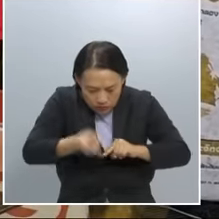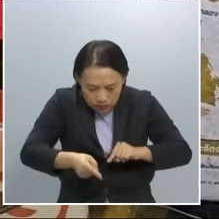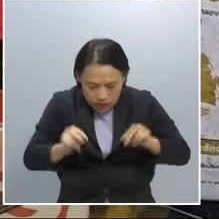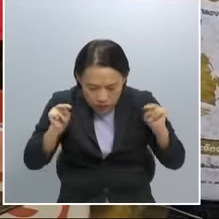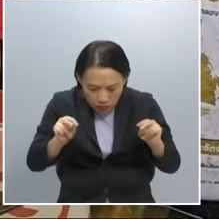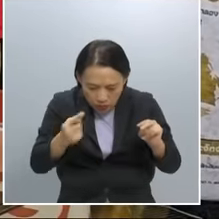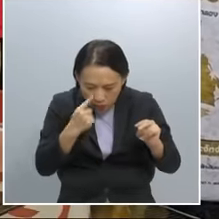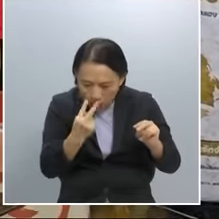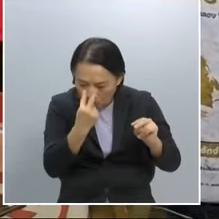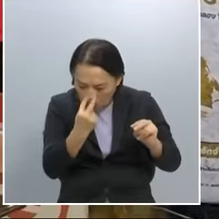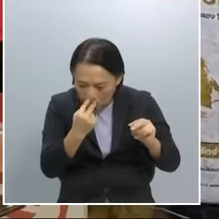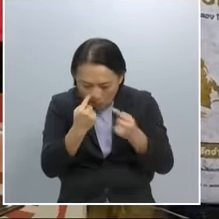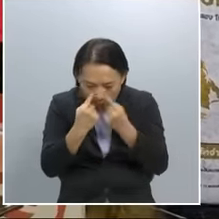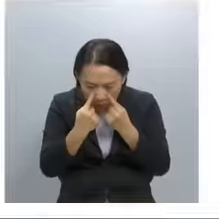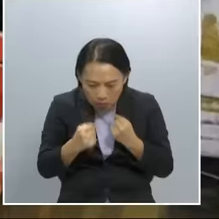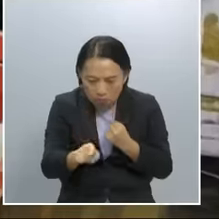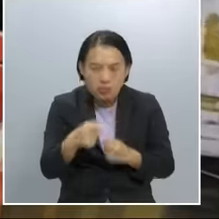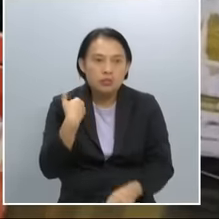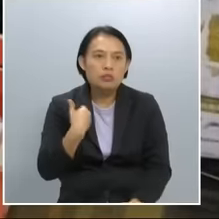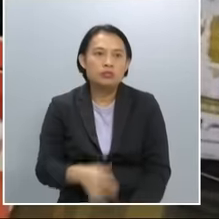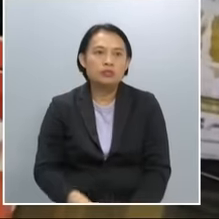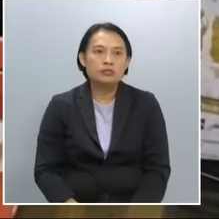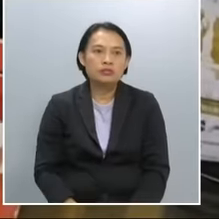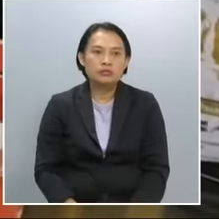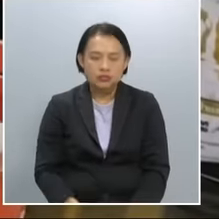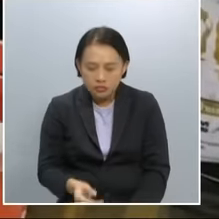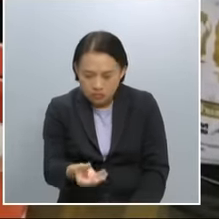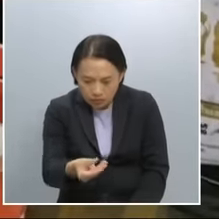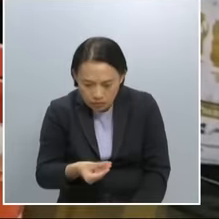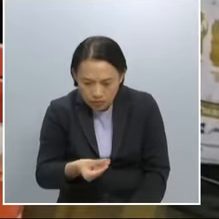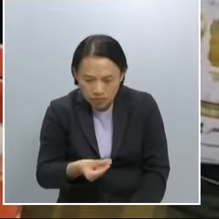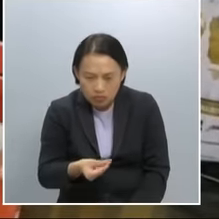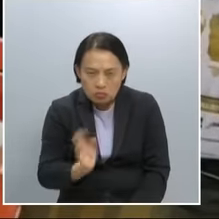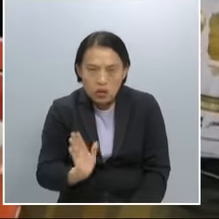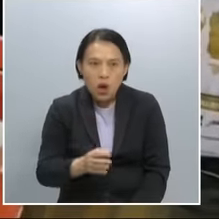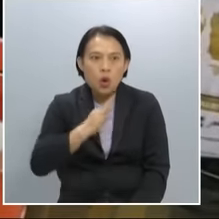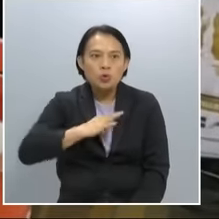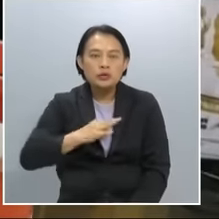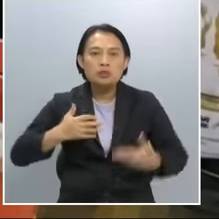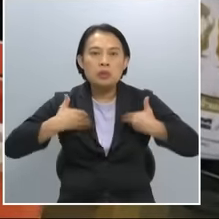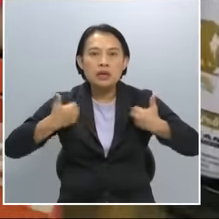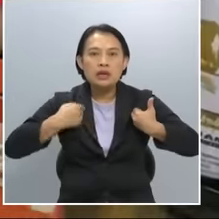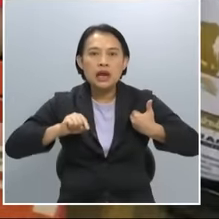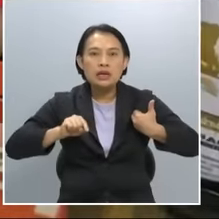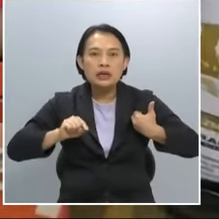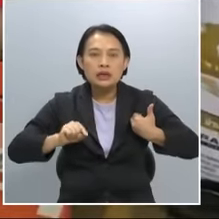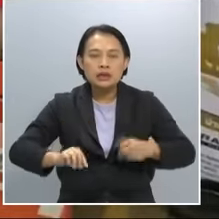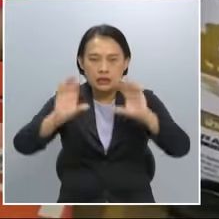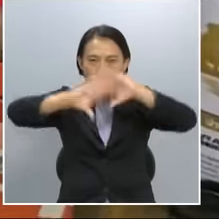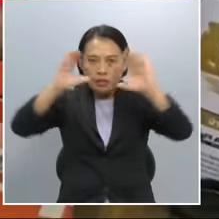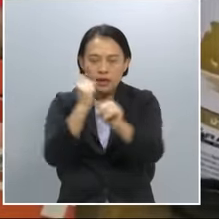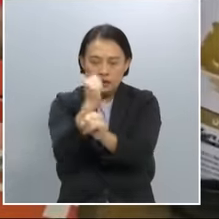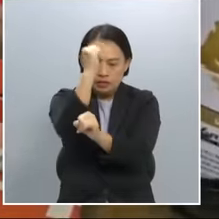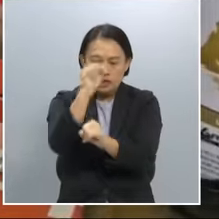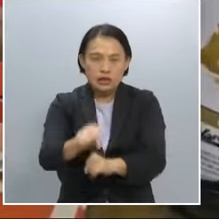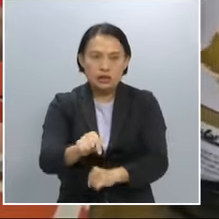ไหล ตู้ไม่กล้ารับน้ำตาไหลดีใจที่รัฐบาลทำได้ไปที่ตู้กรุงไ